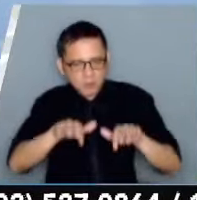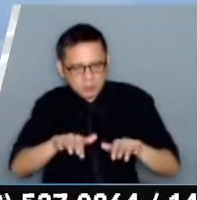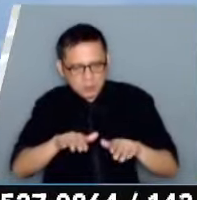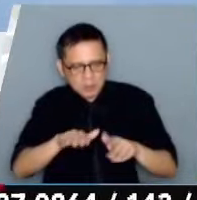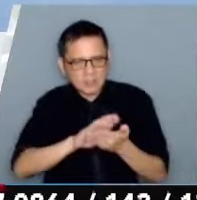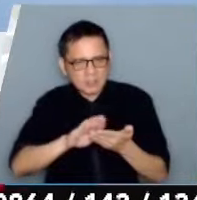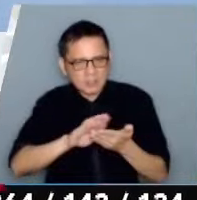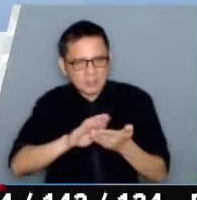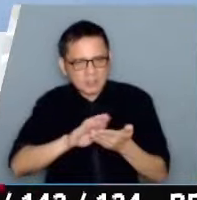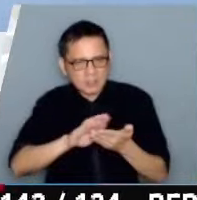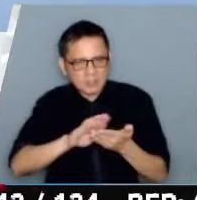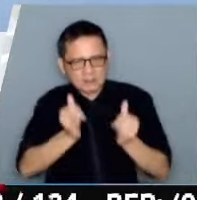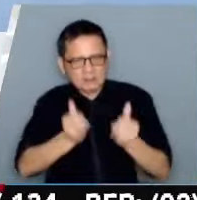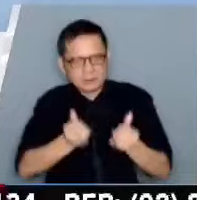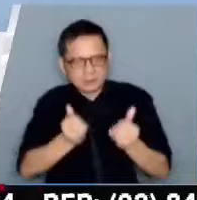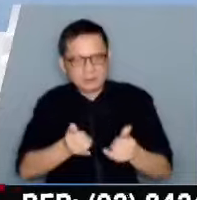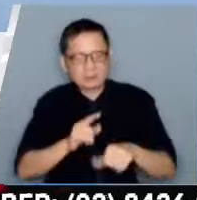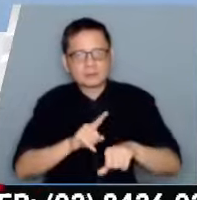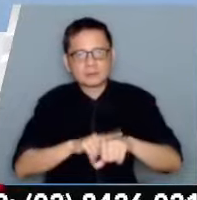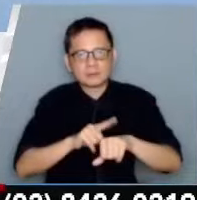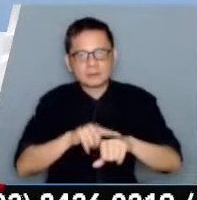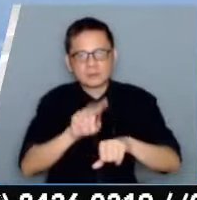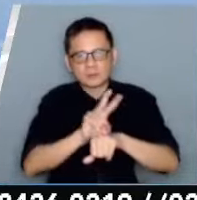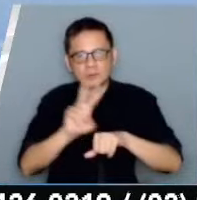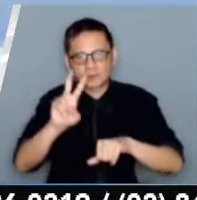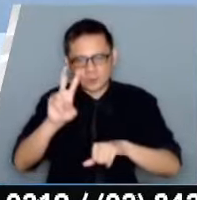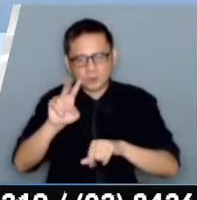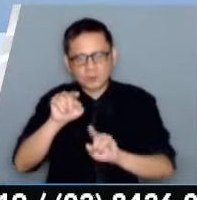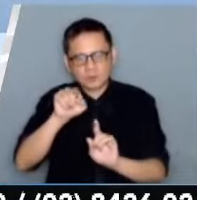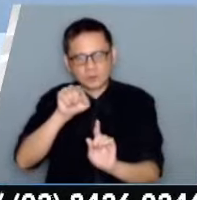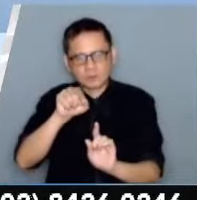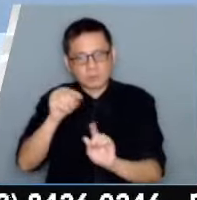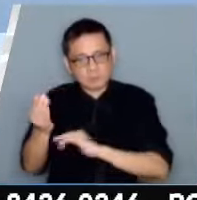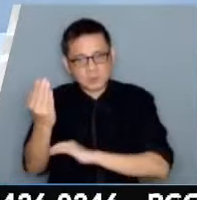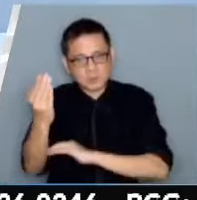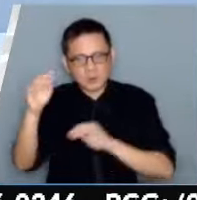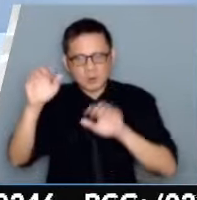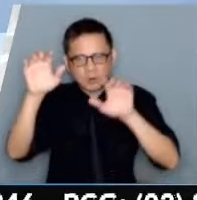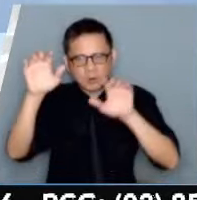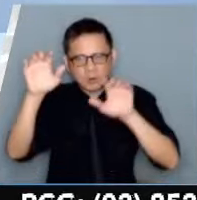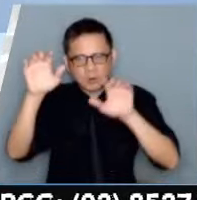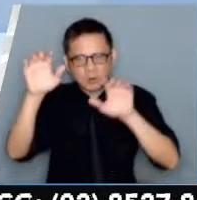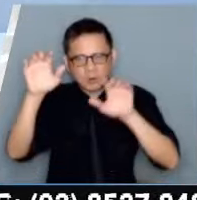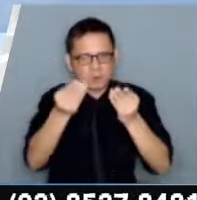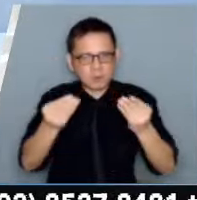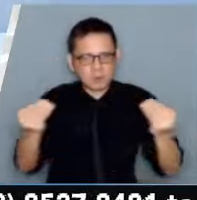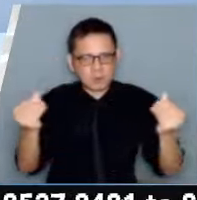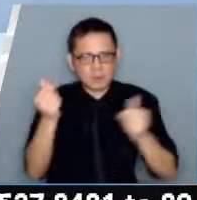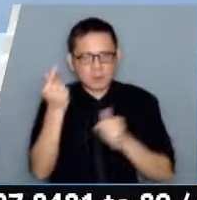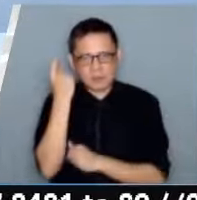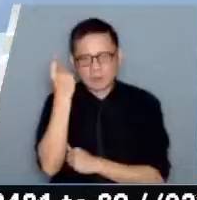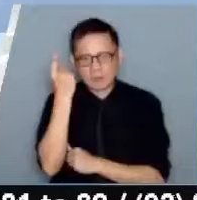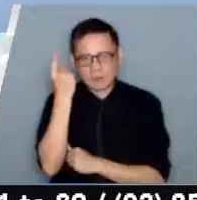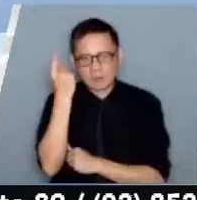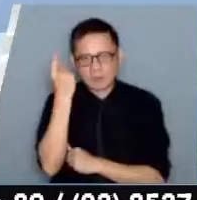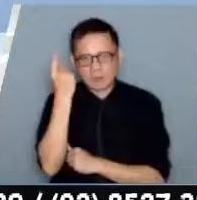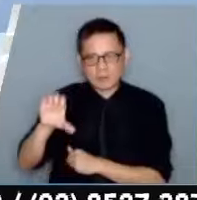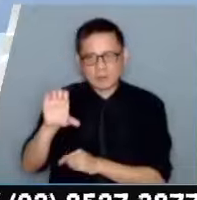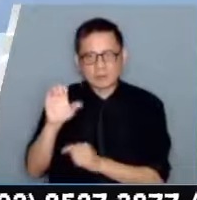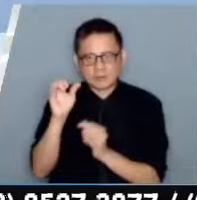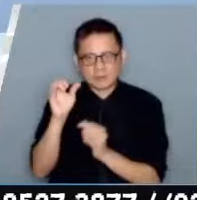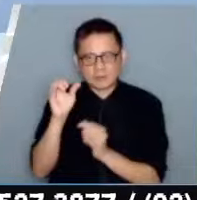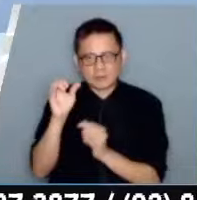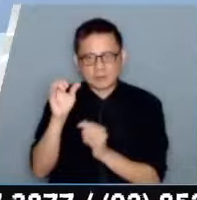araw, tumila na ang ulan. Pero perwisyo pa rin dito sa Araneta Avenue sa Quezon City ang baha. Doon sa Barangay